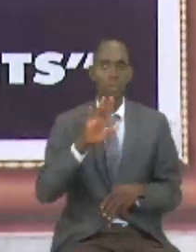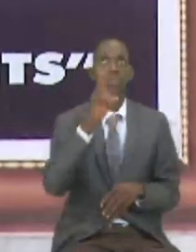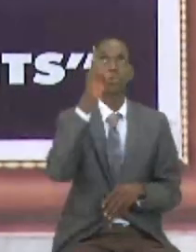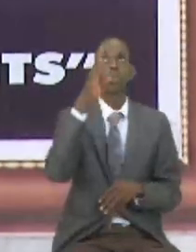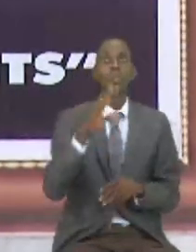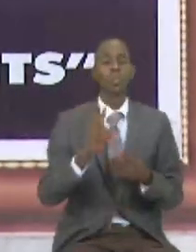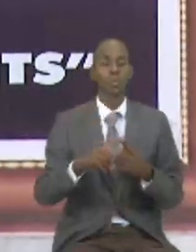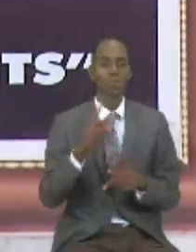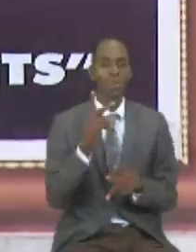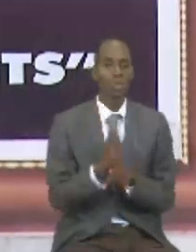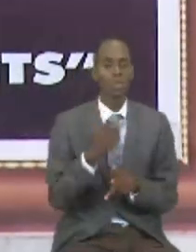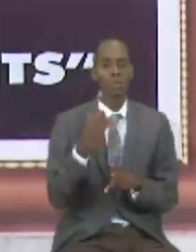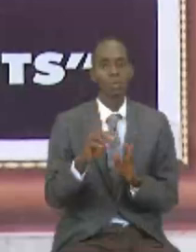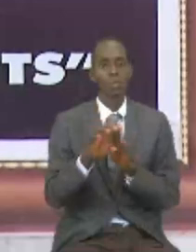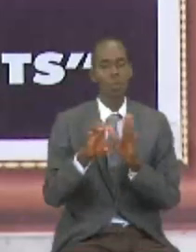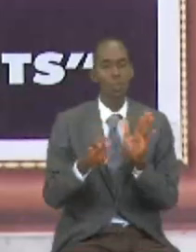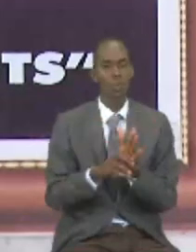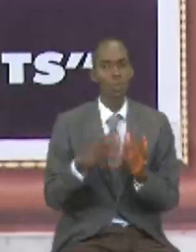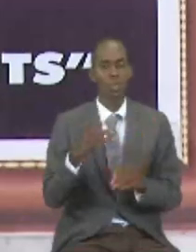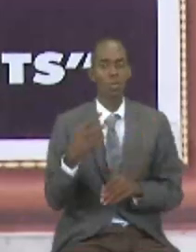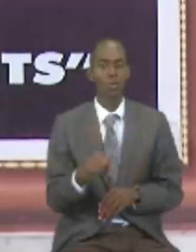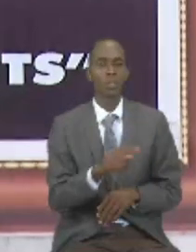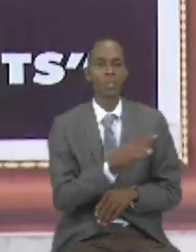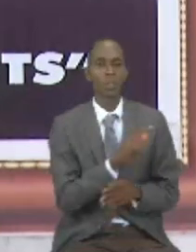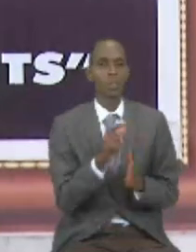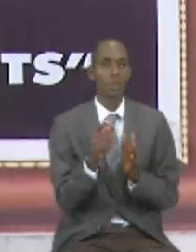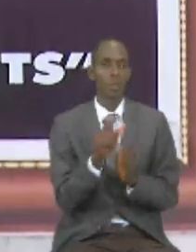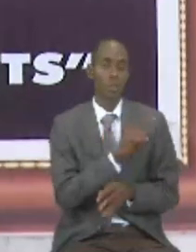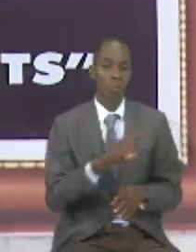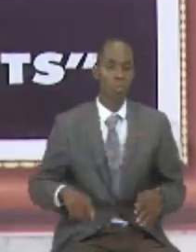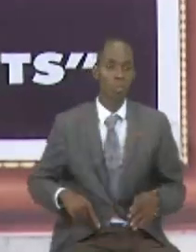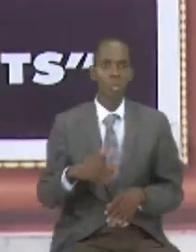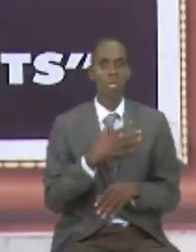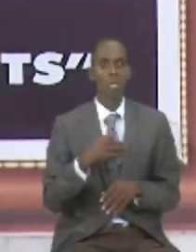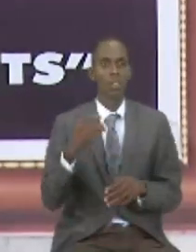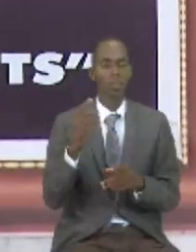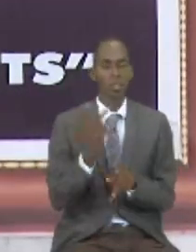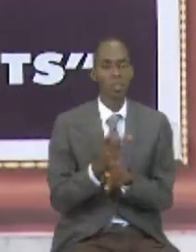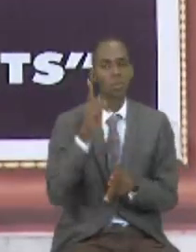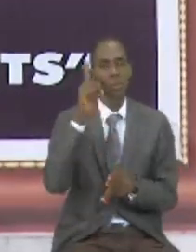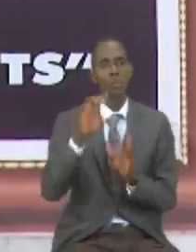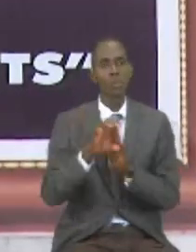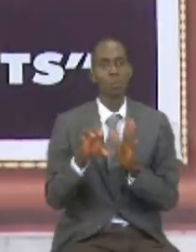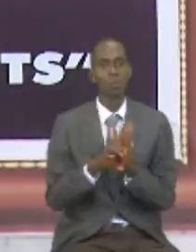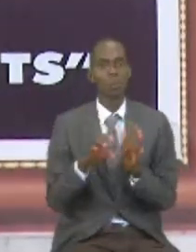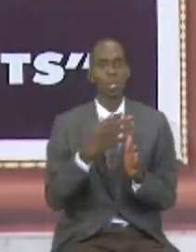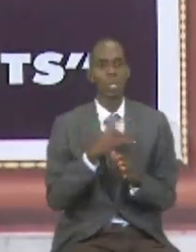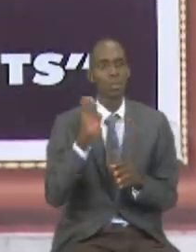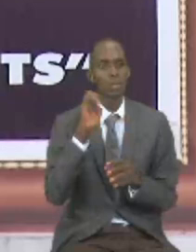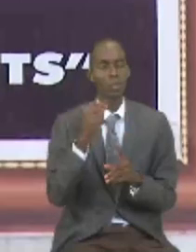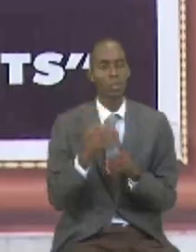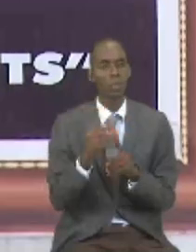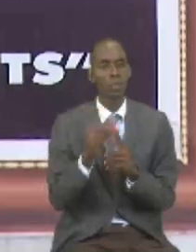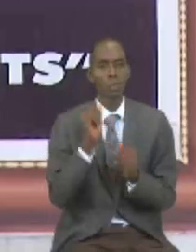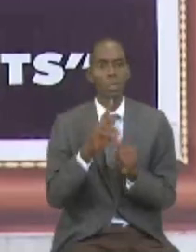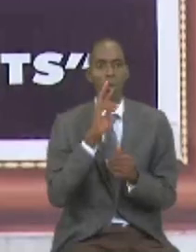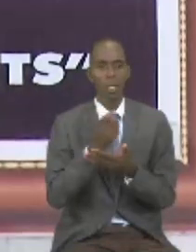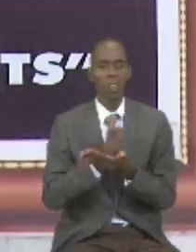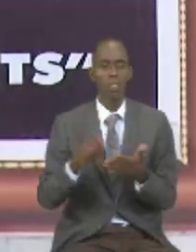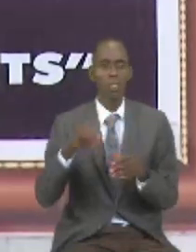en observant ses commandements et ses ordres écrits dans ce livre de la loi,